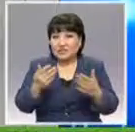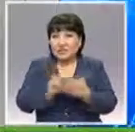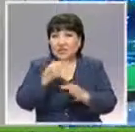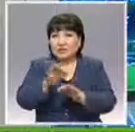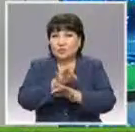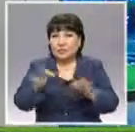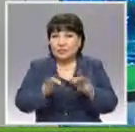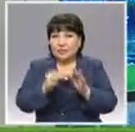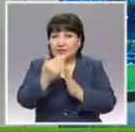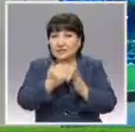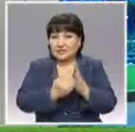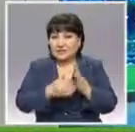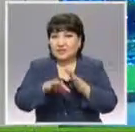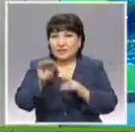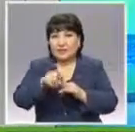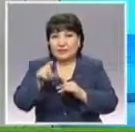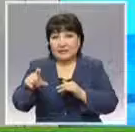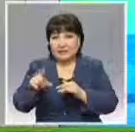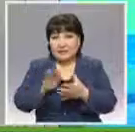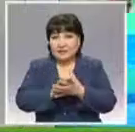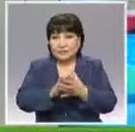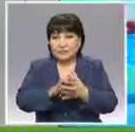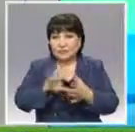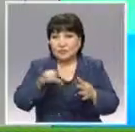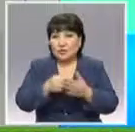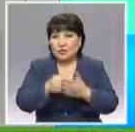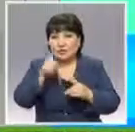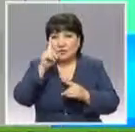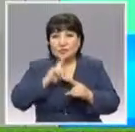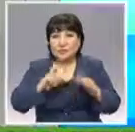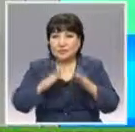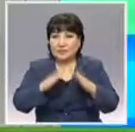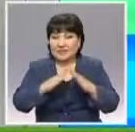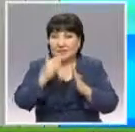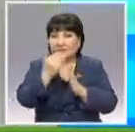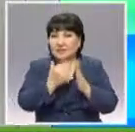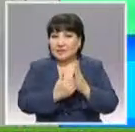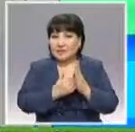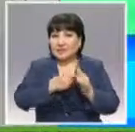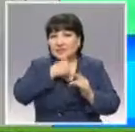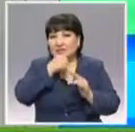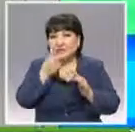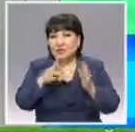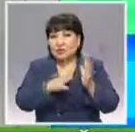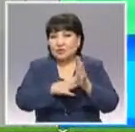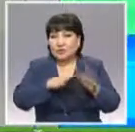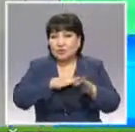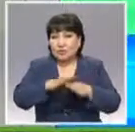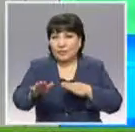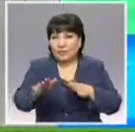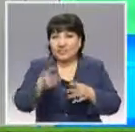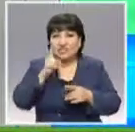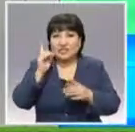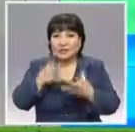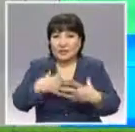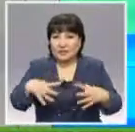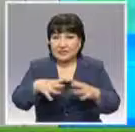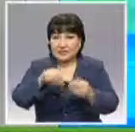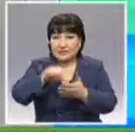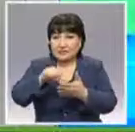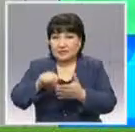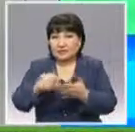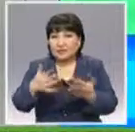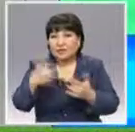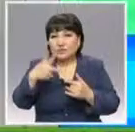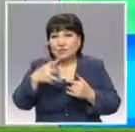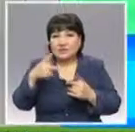депутаттарына таныстырды. Бұған дейін қол жетінді баспана бағдарламасына жасы 29-ға толмаған жас отбасылар қатыса алатын, енді 35-ке толған